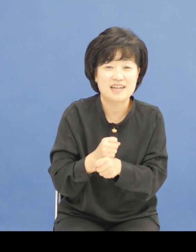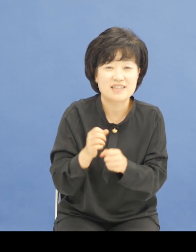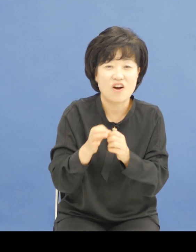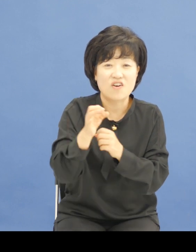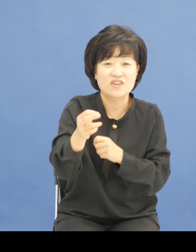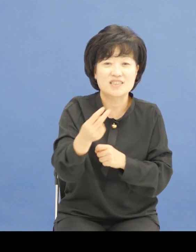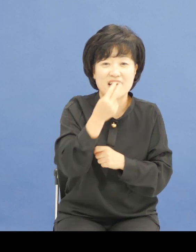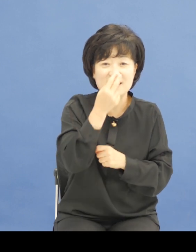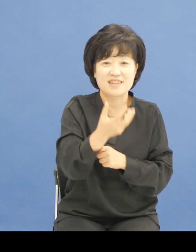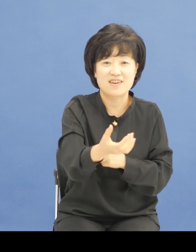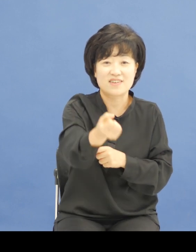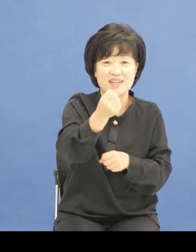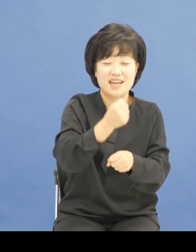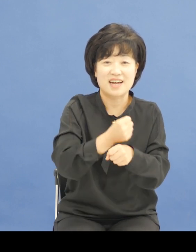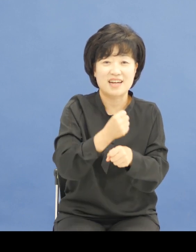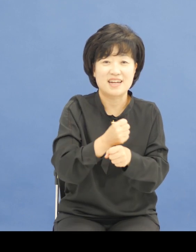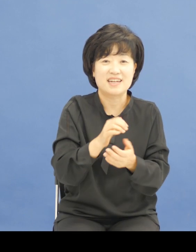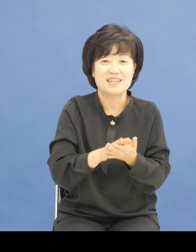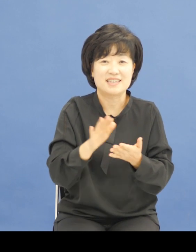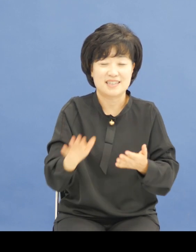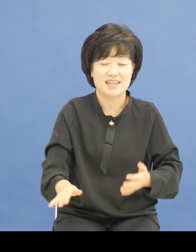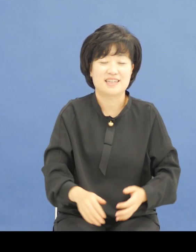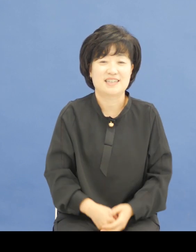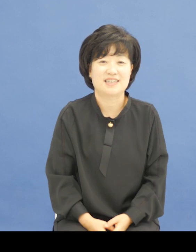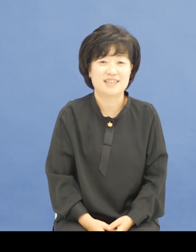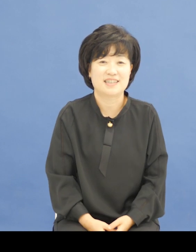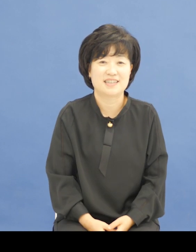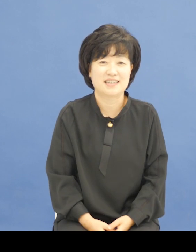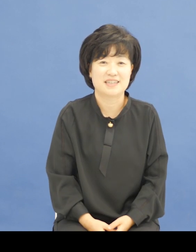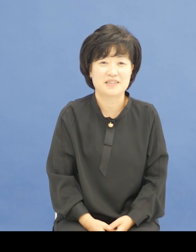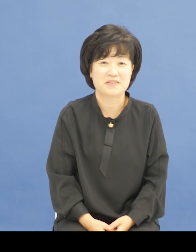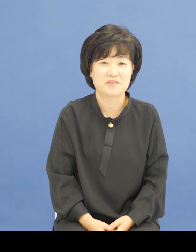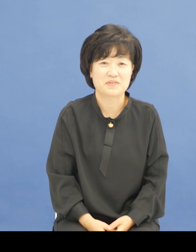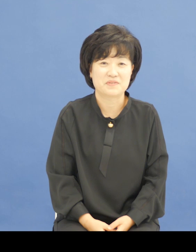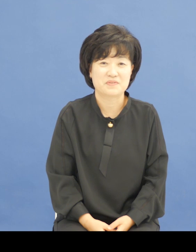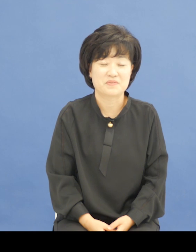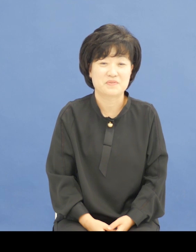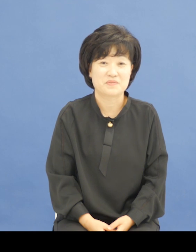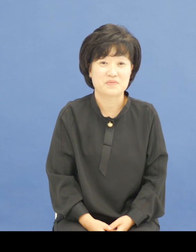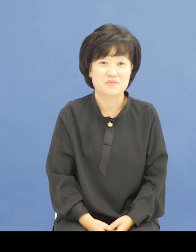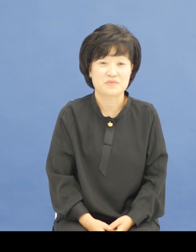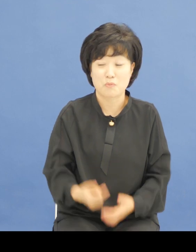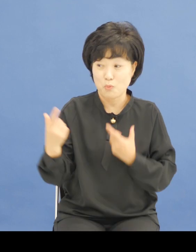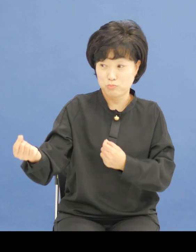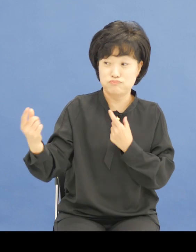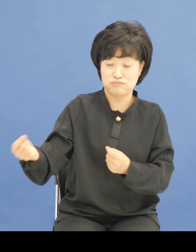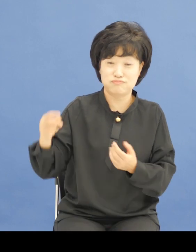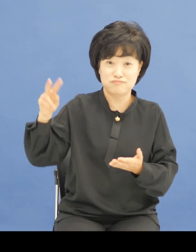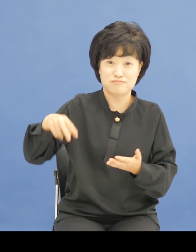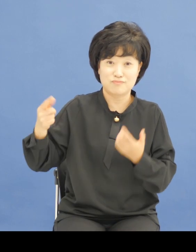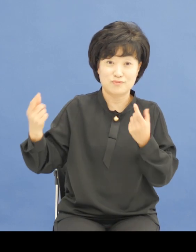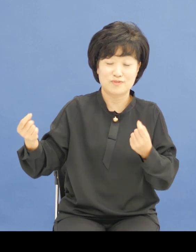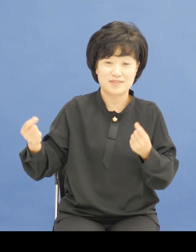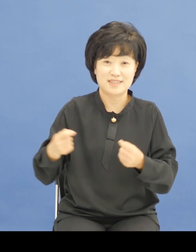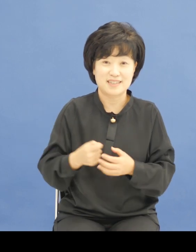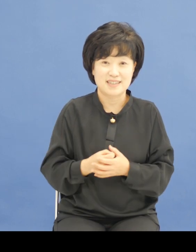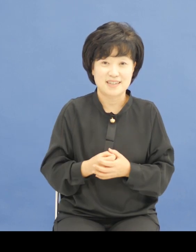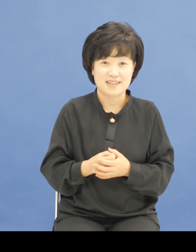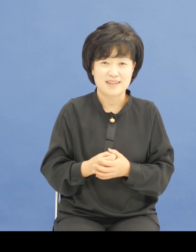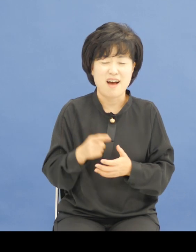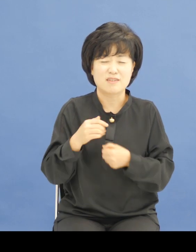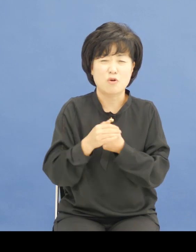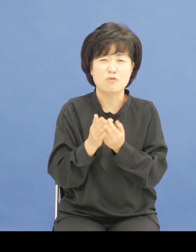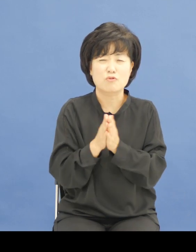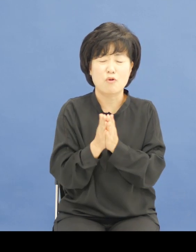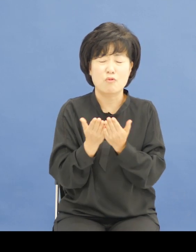갈라무고 시고 넘망고. 아, 이렇게 하면은 뭐 똑같이 뭐 거의 그렇죠. 근데 우리 영길 씨가 지금 성경을